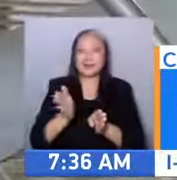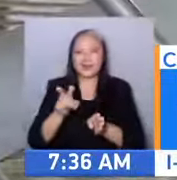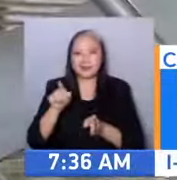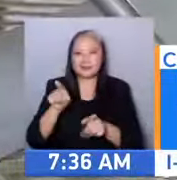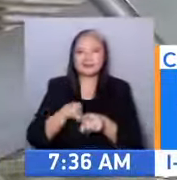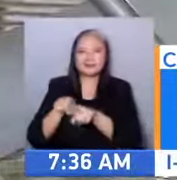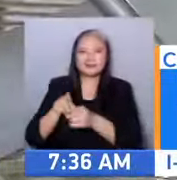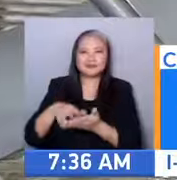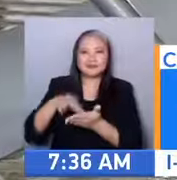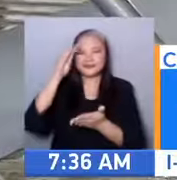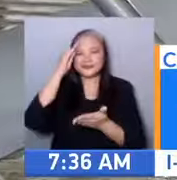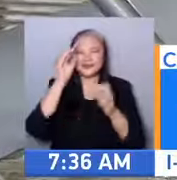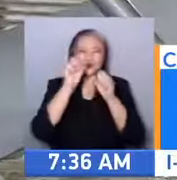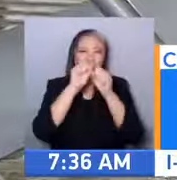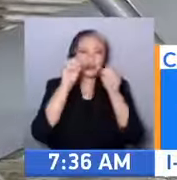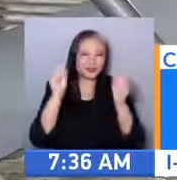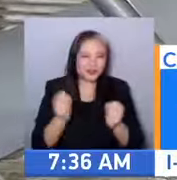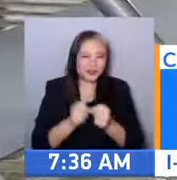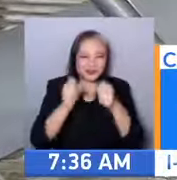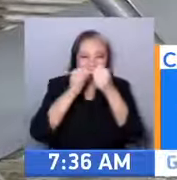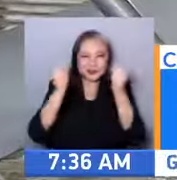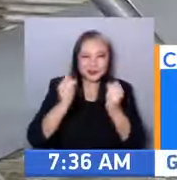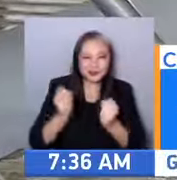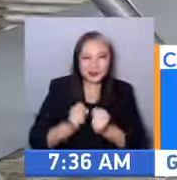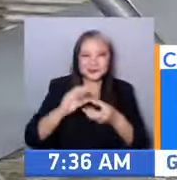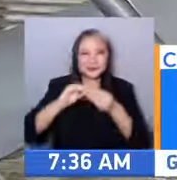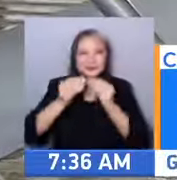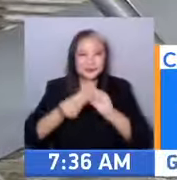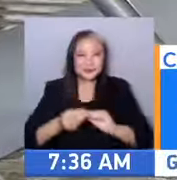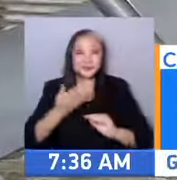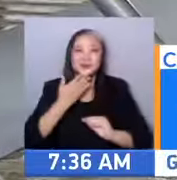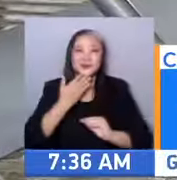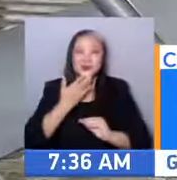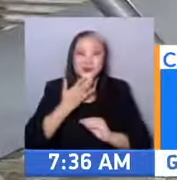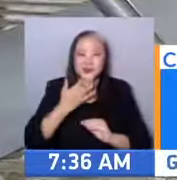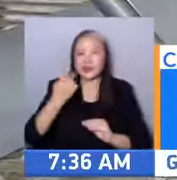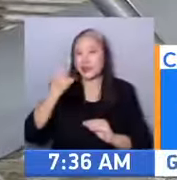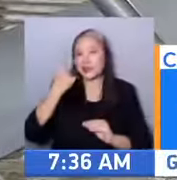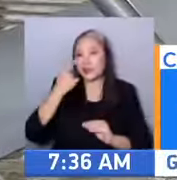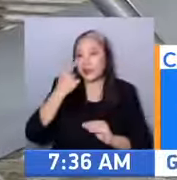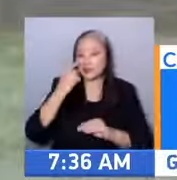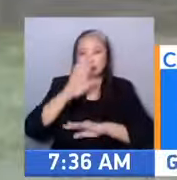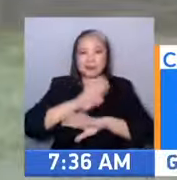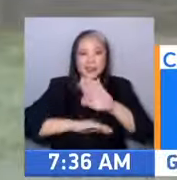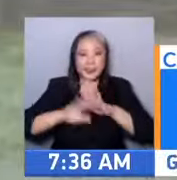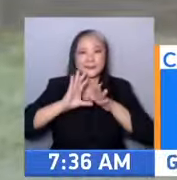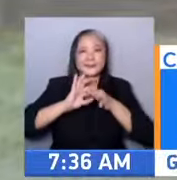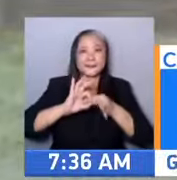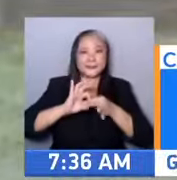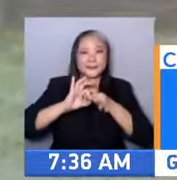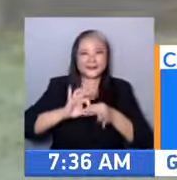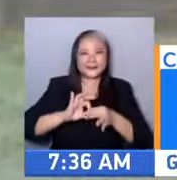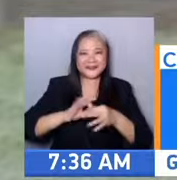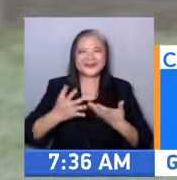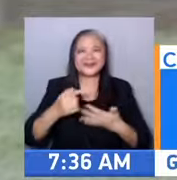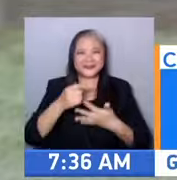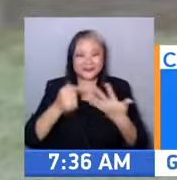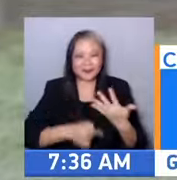shapes, numbers, colors, hand and eye coordination. Yun yung mga stuff. At saka following instructions.